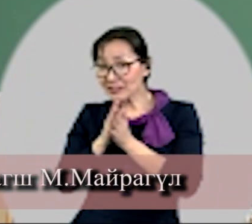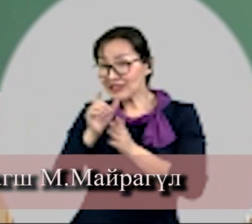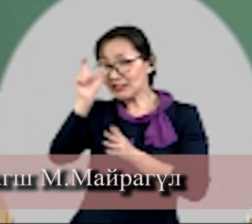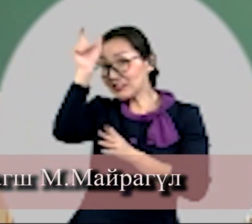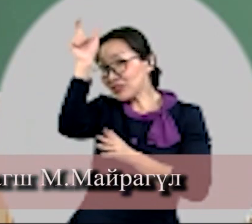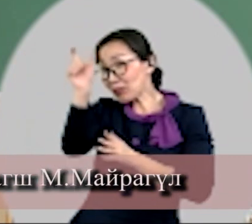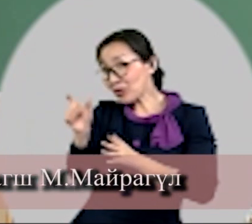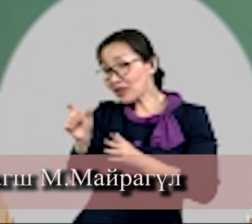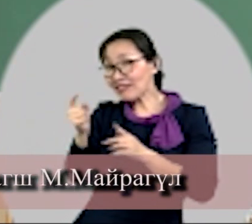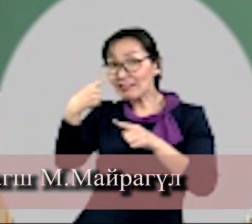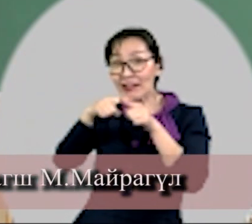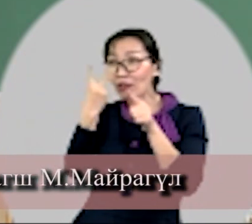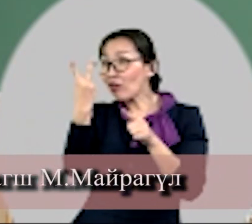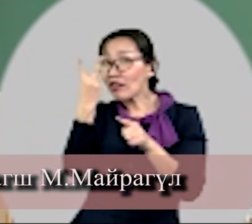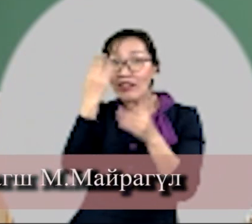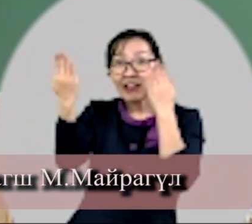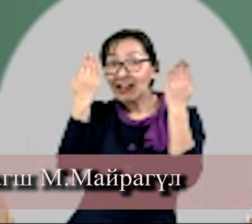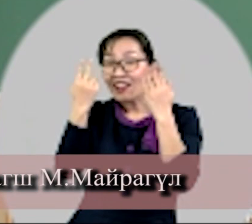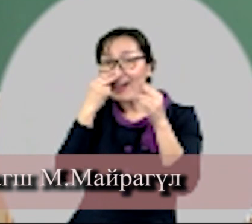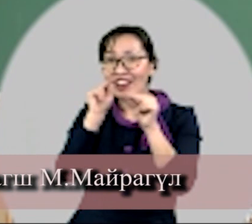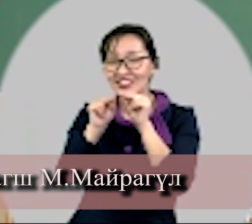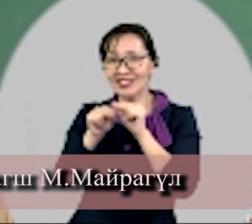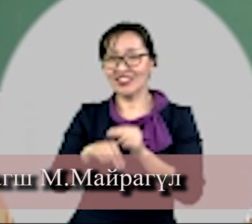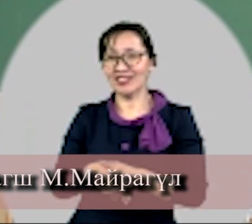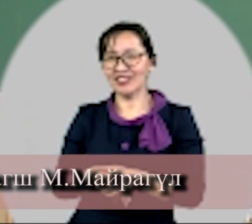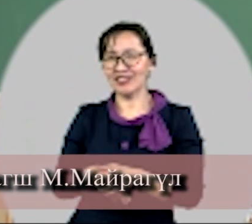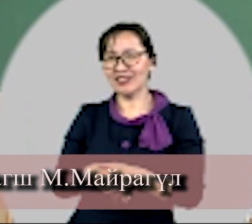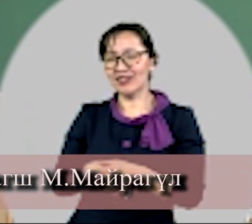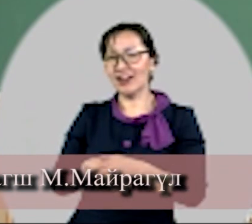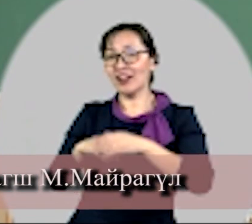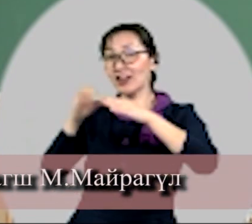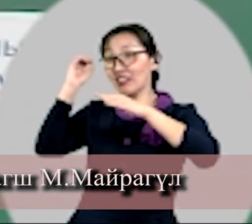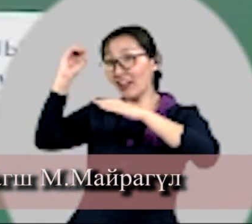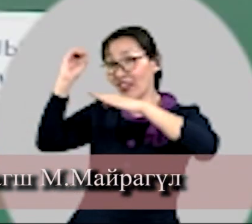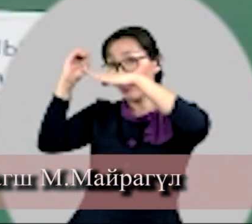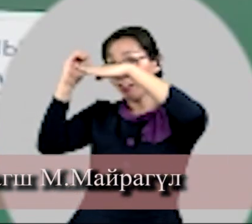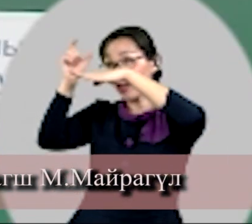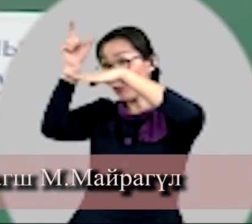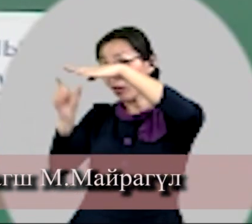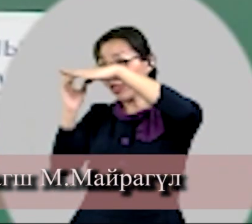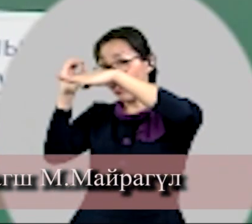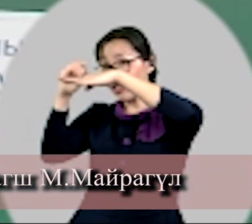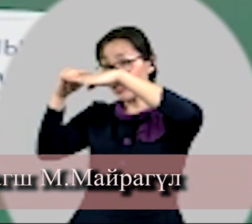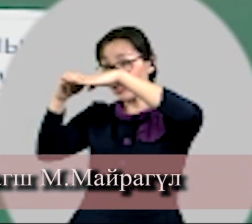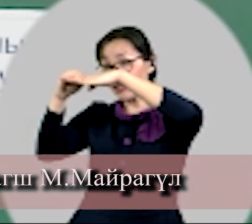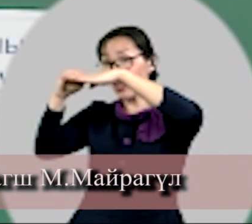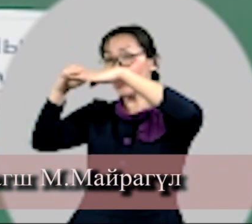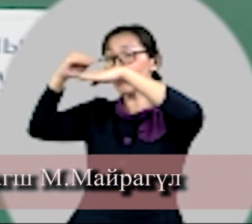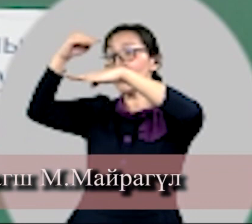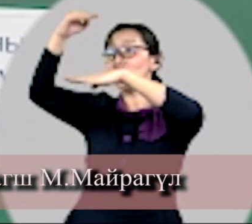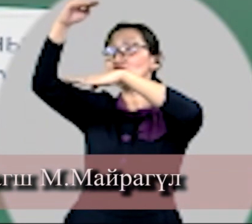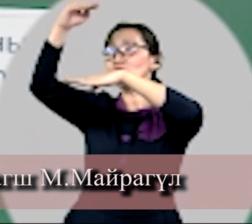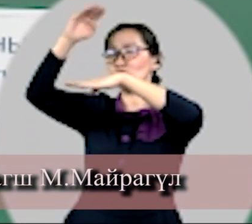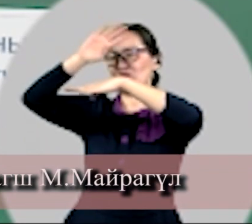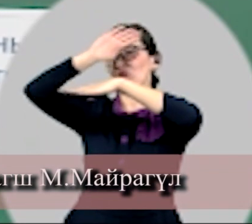Ендеше, балалар, далада 20 градусы суық ауа райы термометрде, ал 20